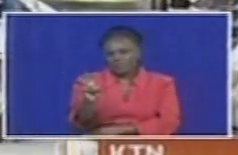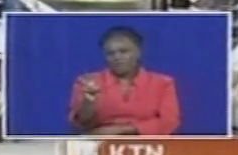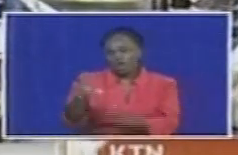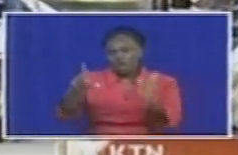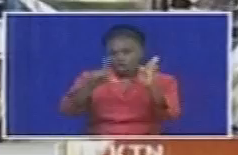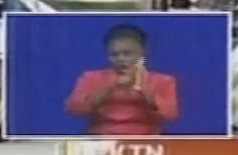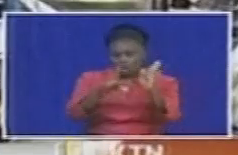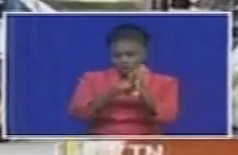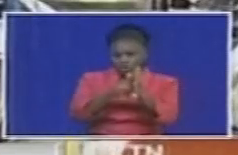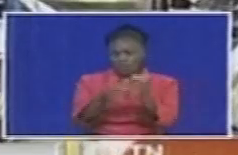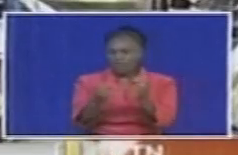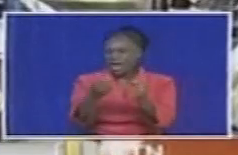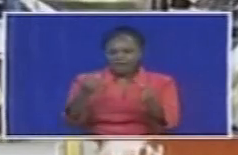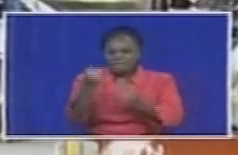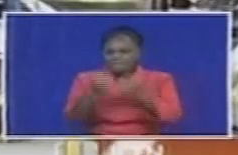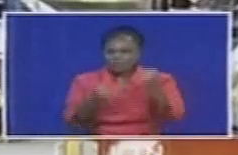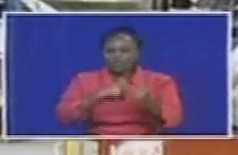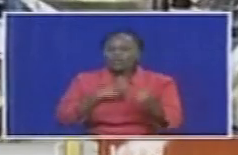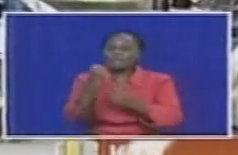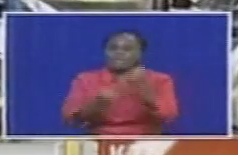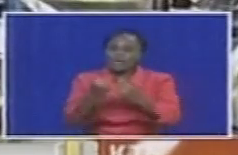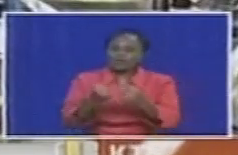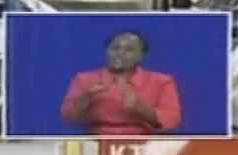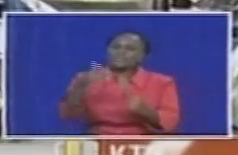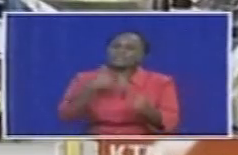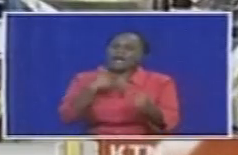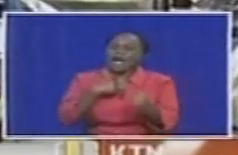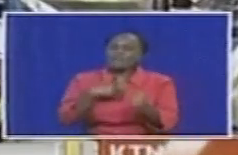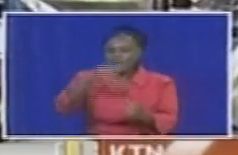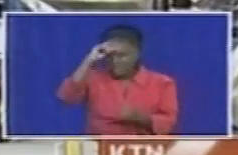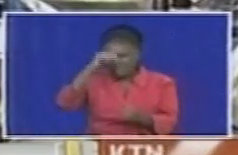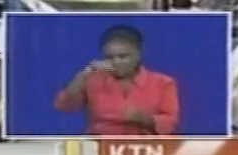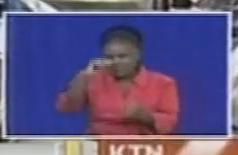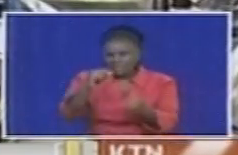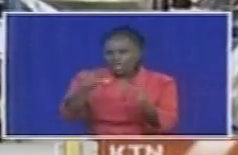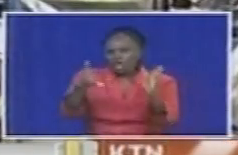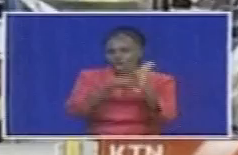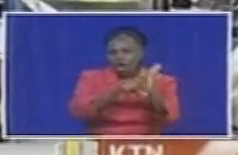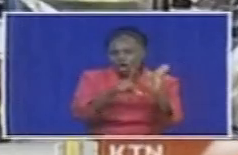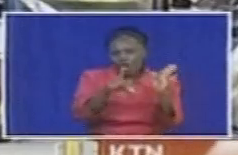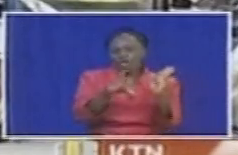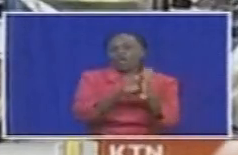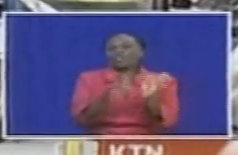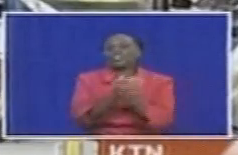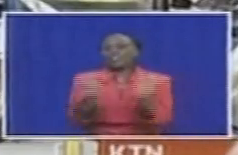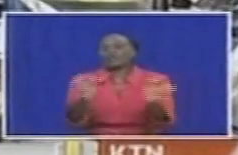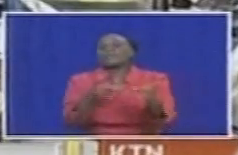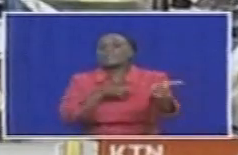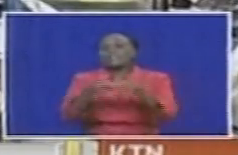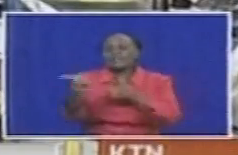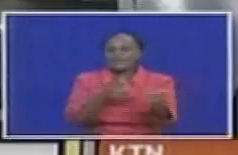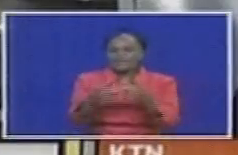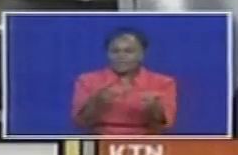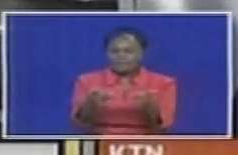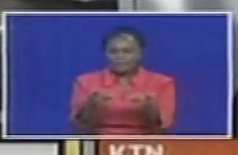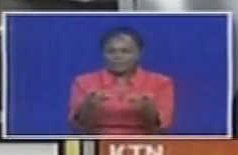those vehicles that have not complied with the general traffic